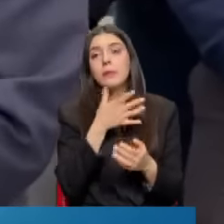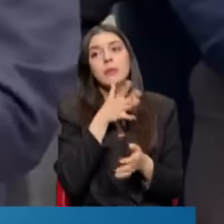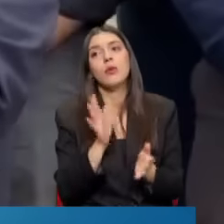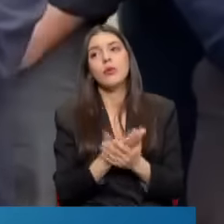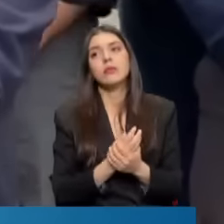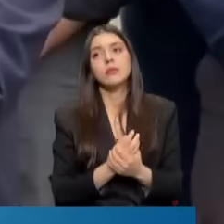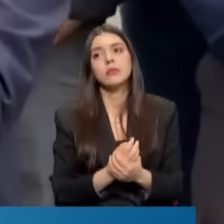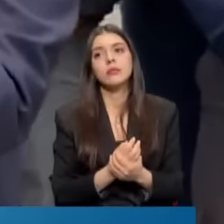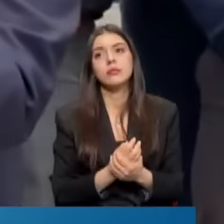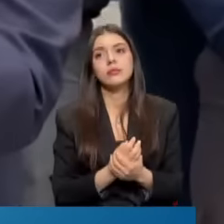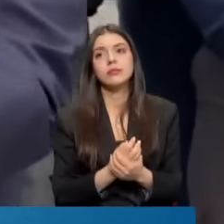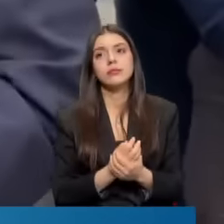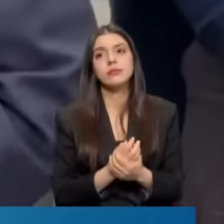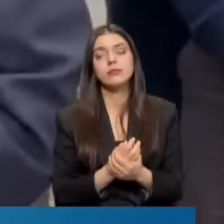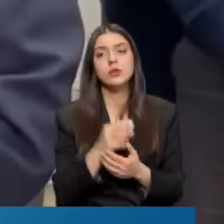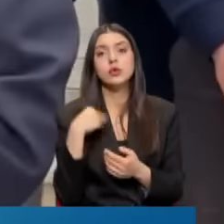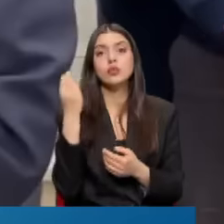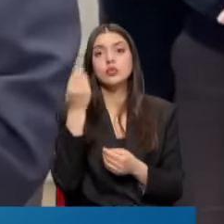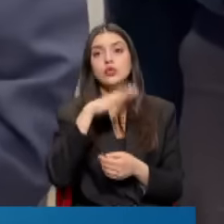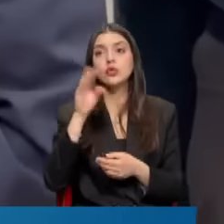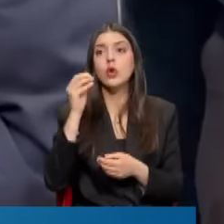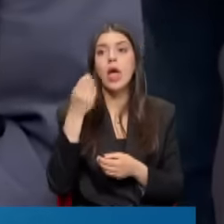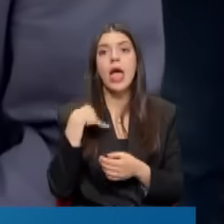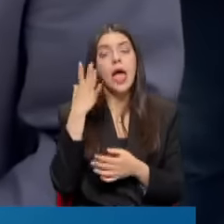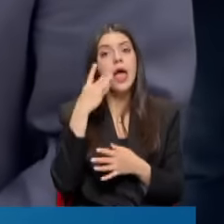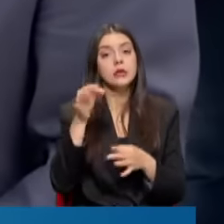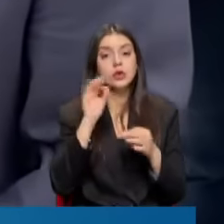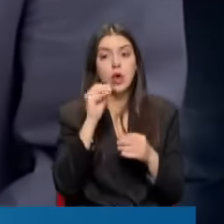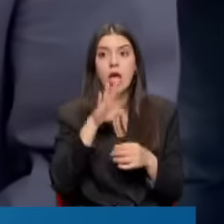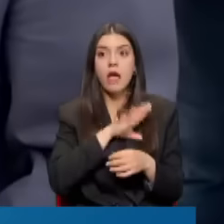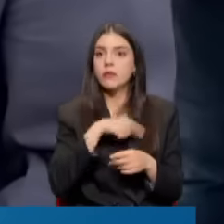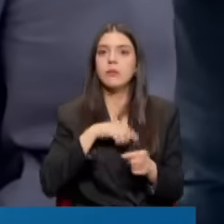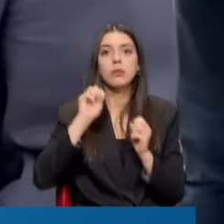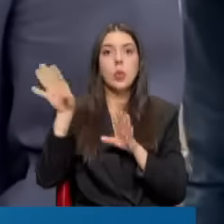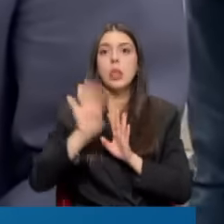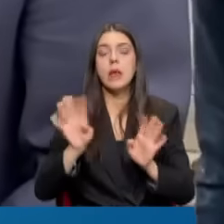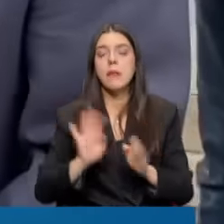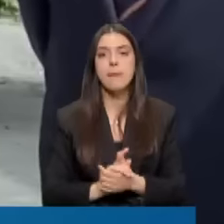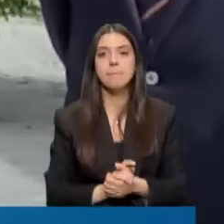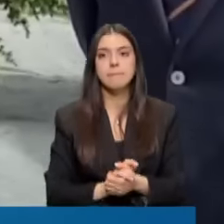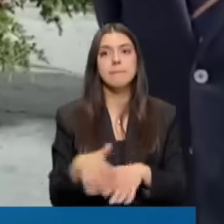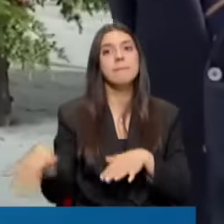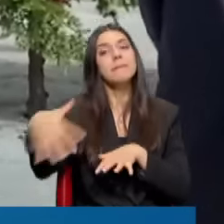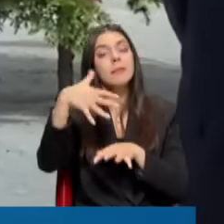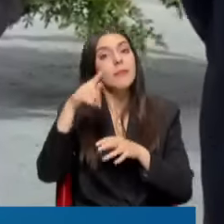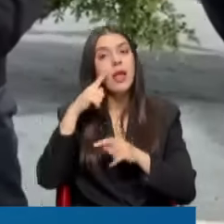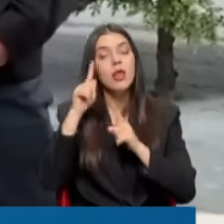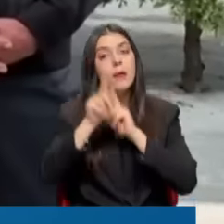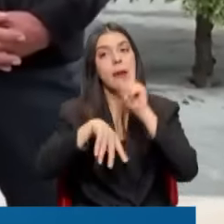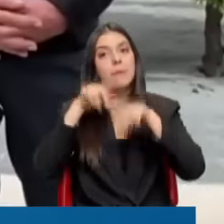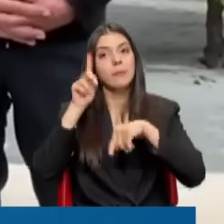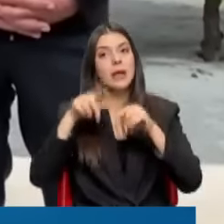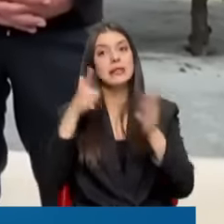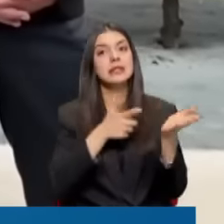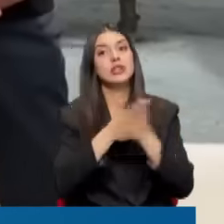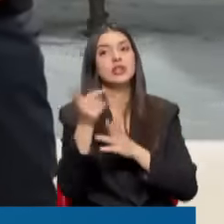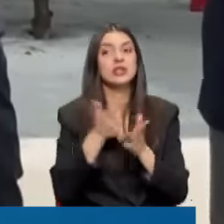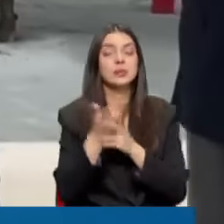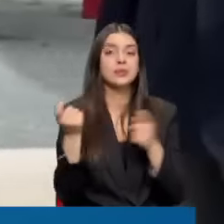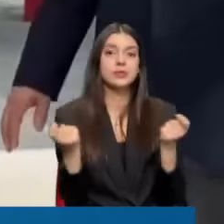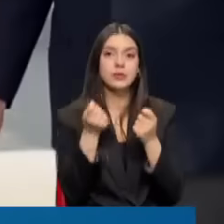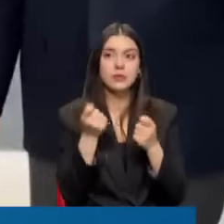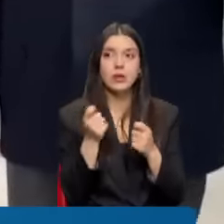ki gö gönderemiyorum eskişeh nasıl göndereceğim çocuklarımı mahallede ikamet edenlerden bazıları da tarım işçisi